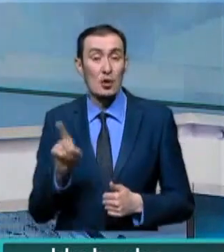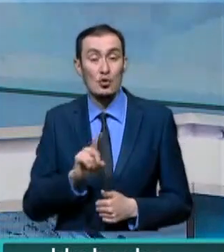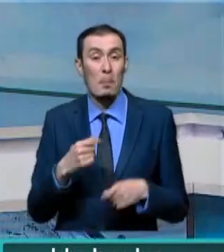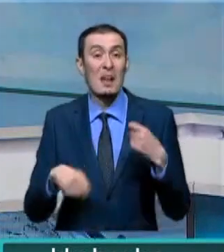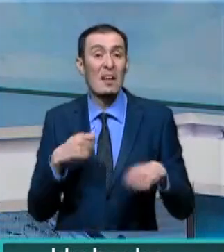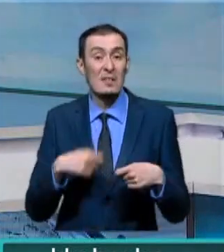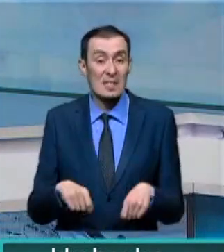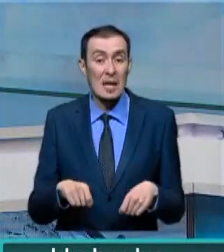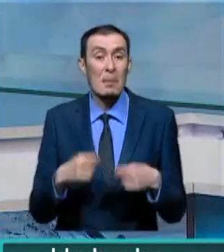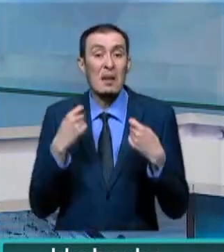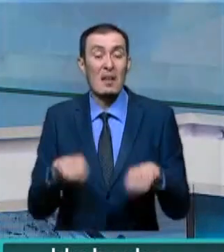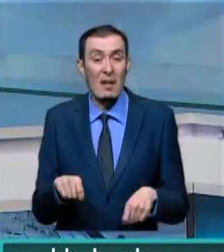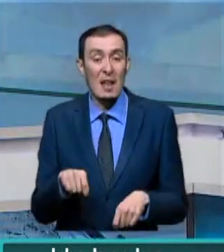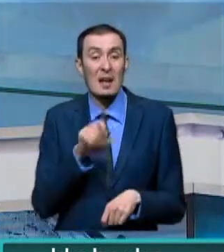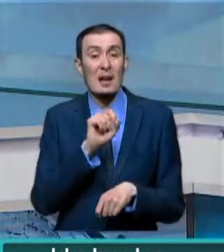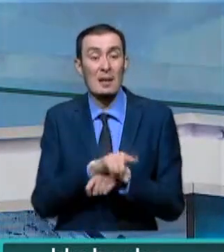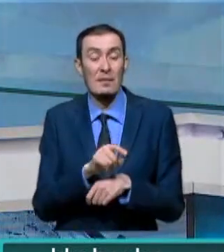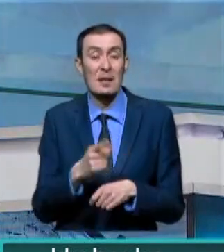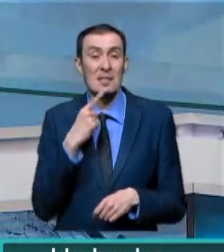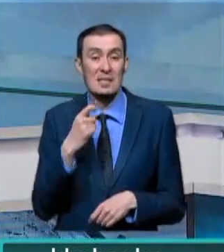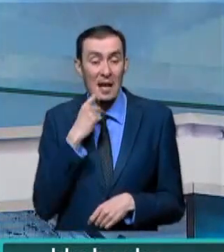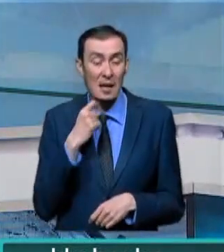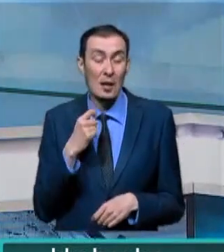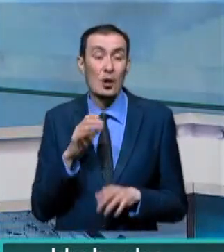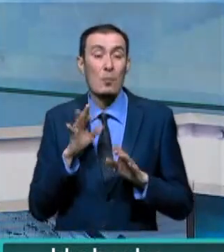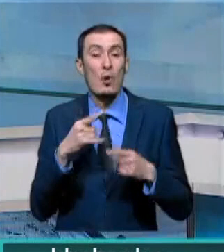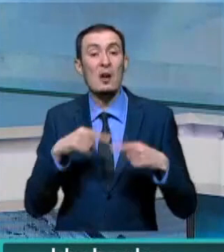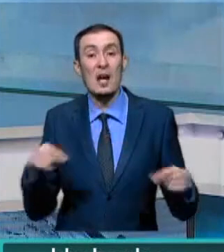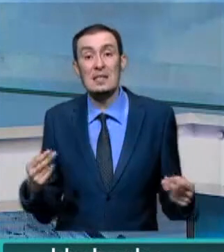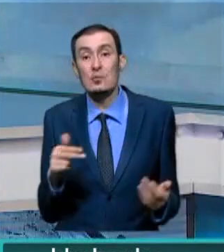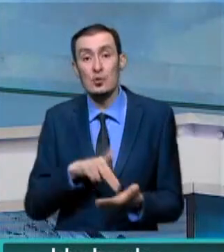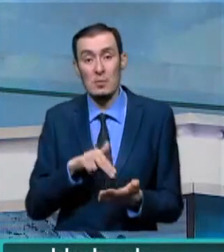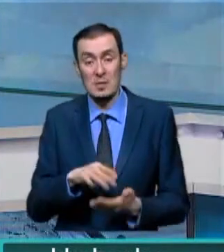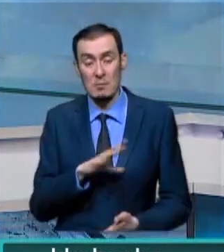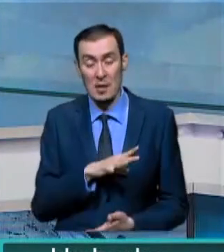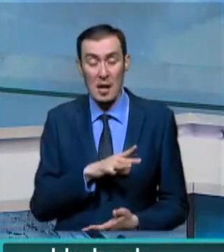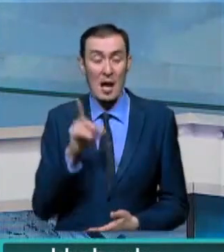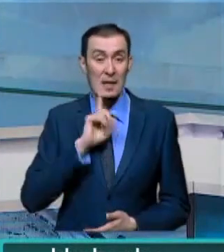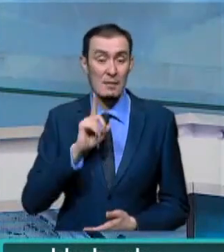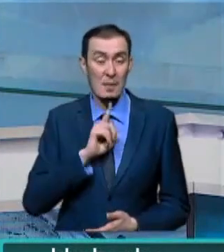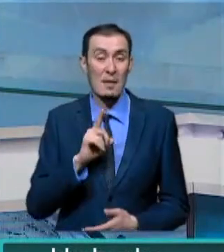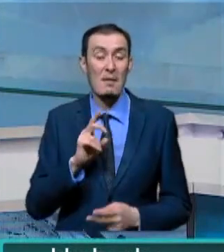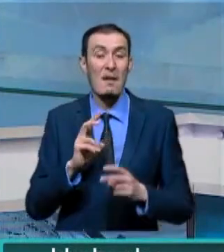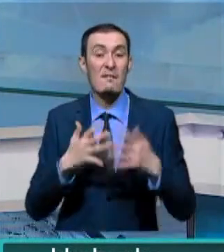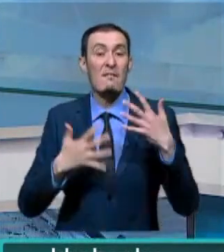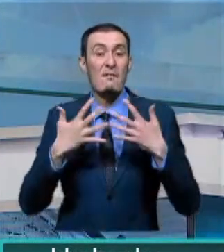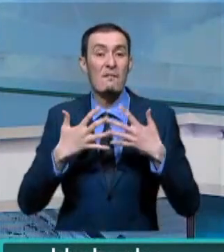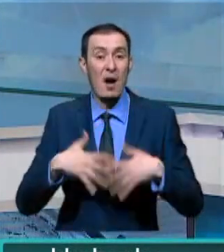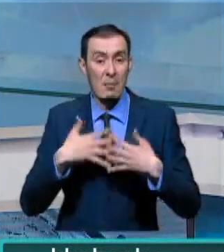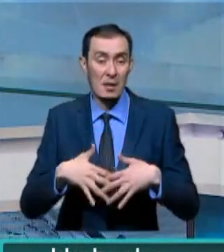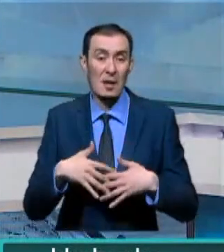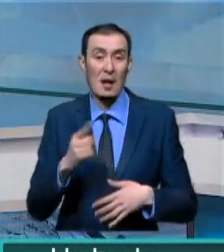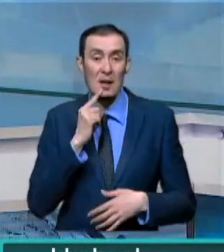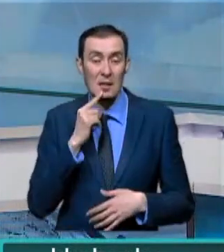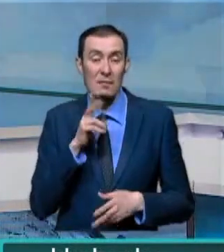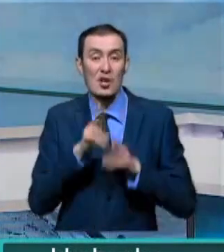Оказалось, продавцы отпускали клиентам ходовой нынче товар по разным ценам. А тем временем кондитерские фабрики в мегаполисе